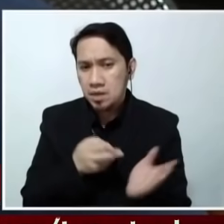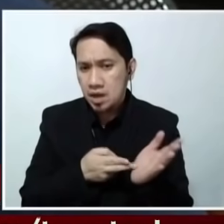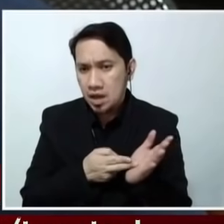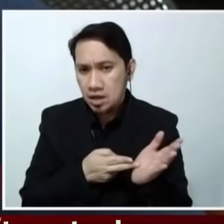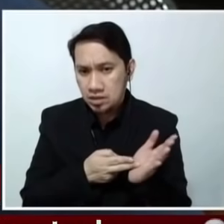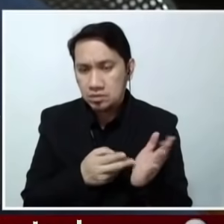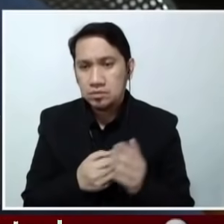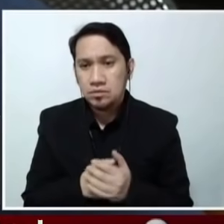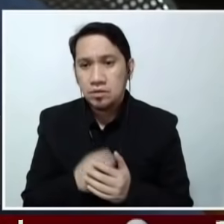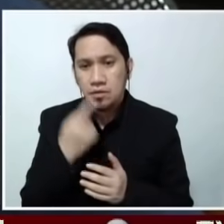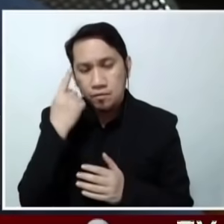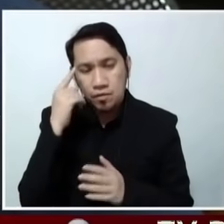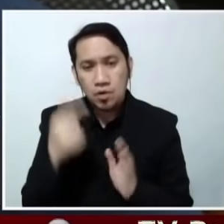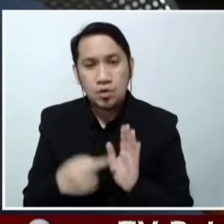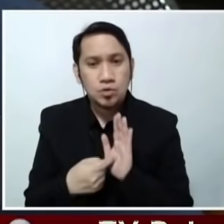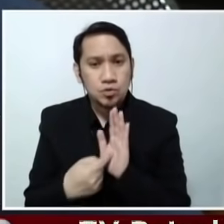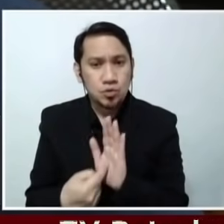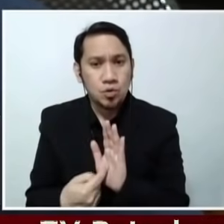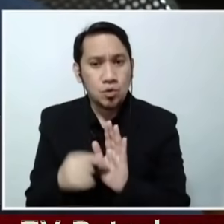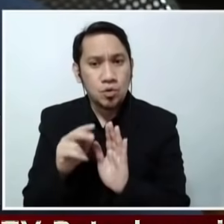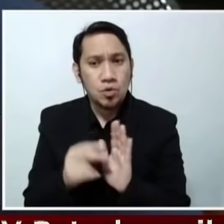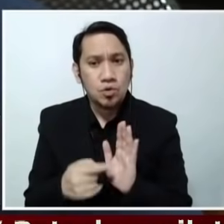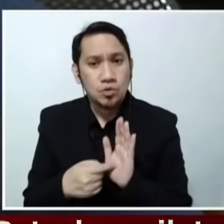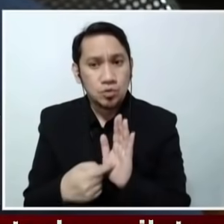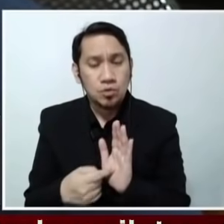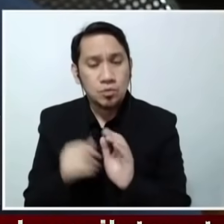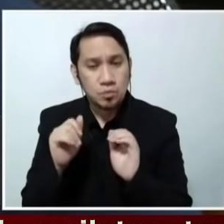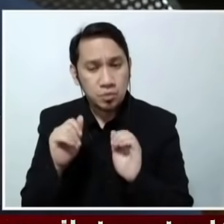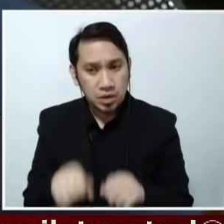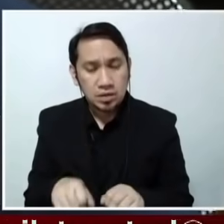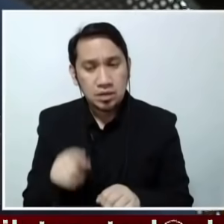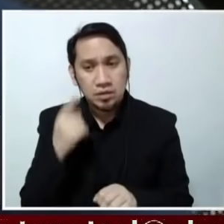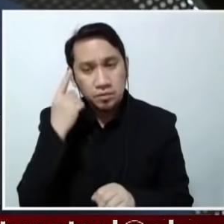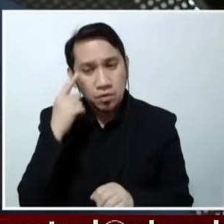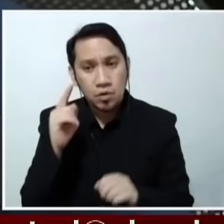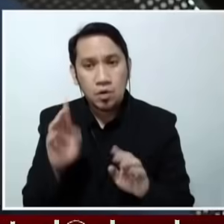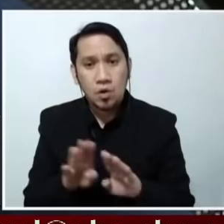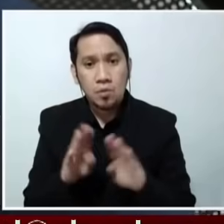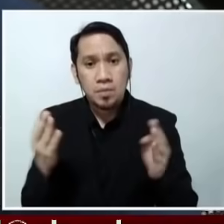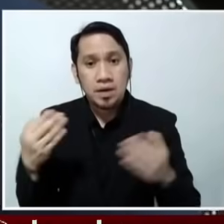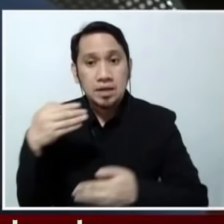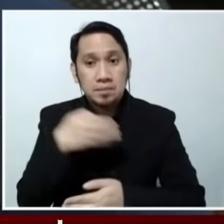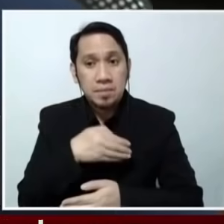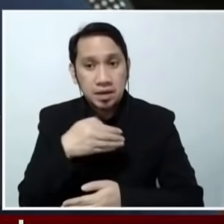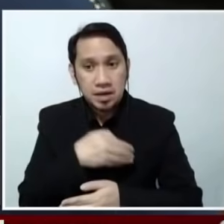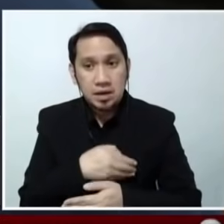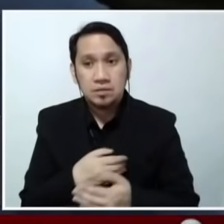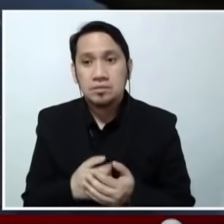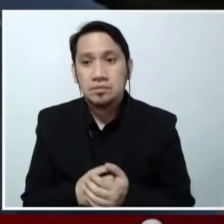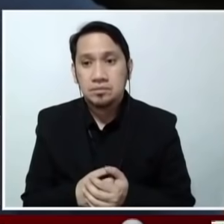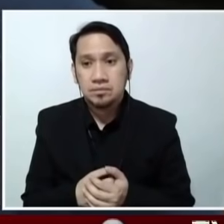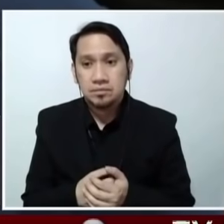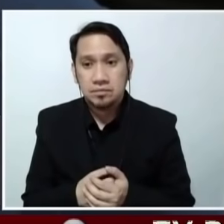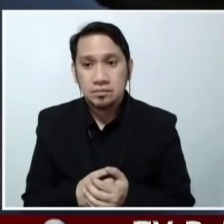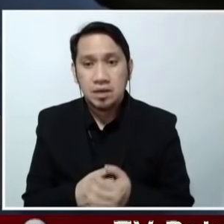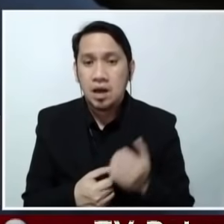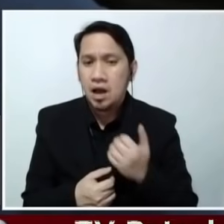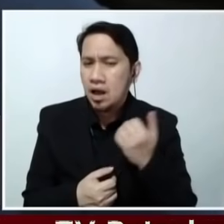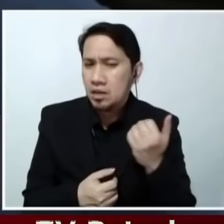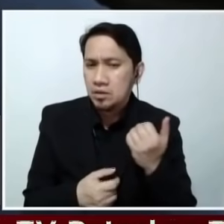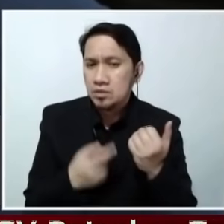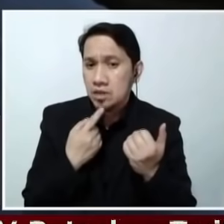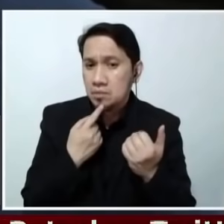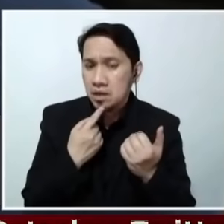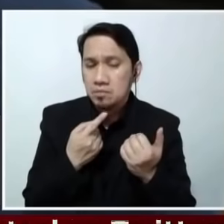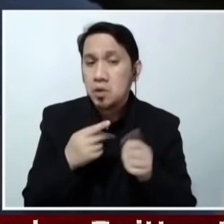ito. Yung show up ID po is pwede daw po yun sa pang-opening bank, open bank account. Yung iba naman po,